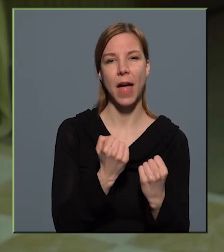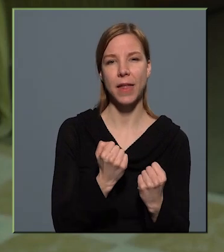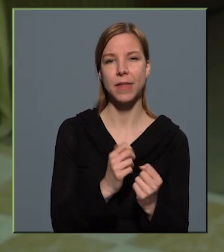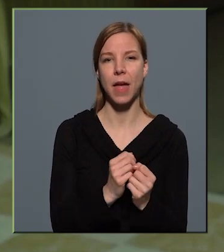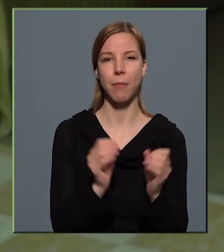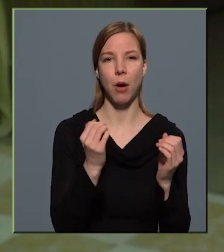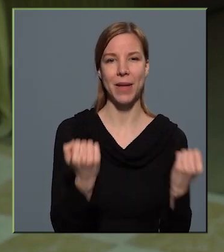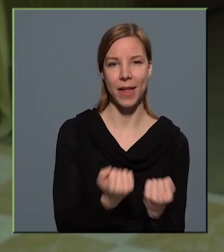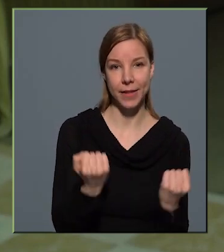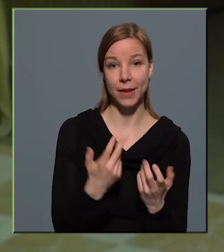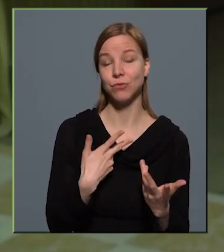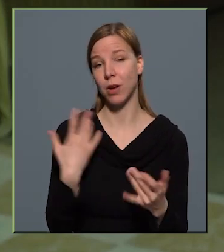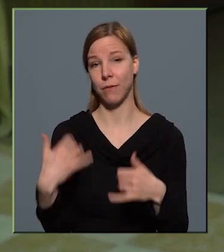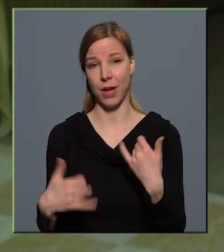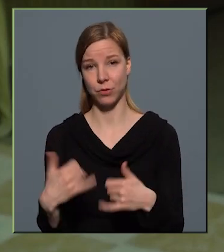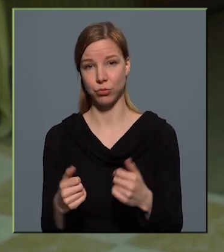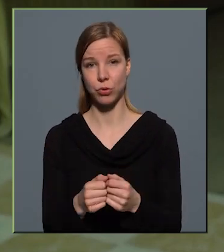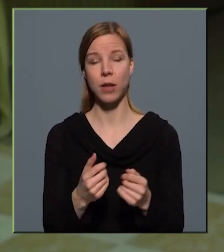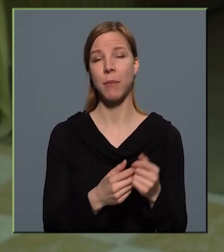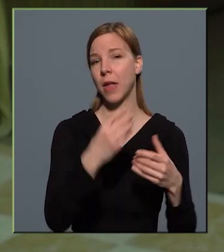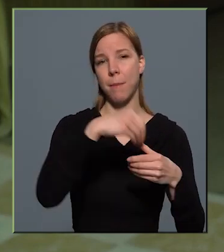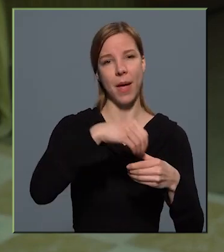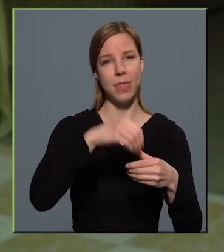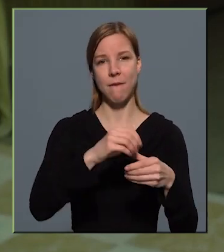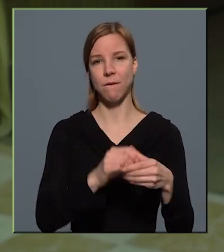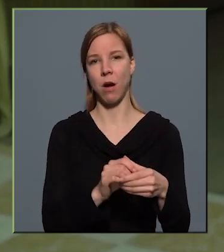vagy a verseny, mert mindenhol vannak holdpontok.